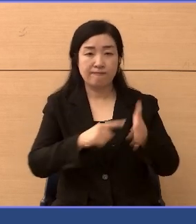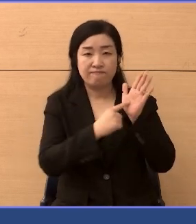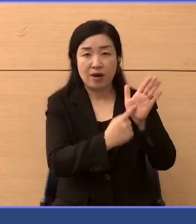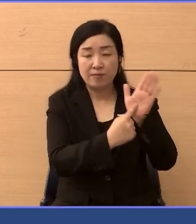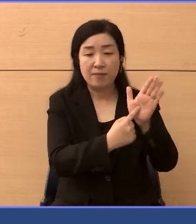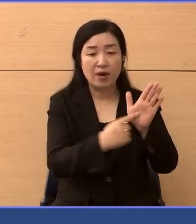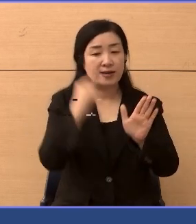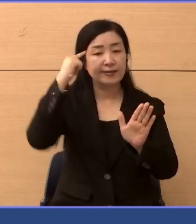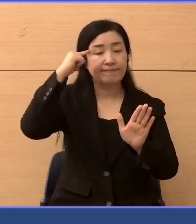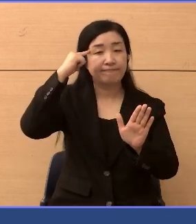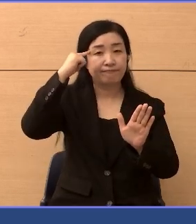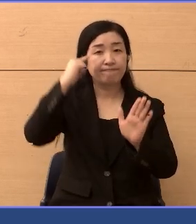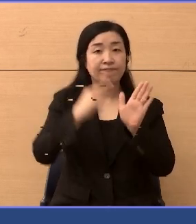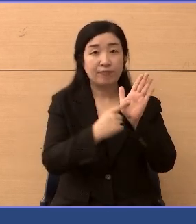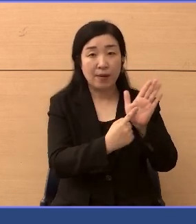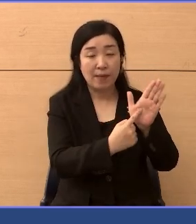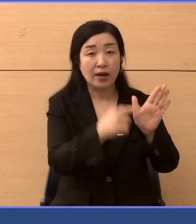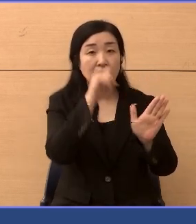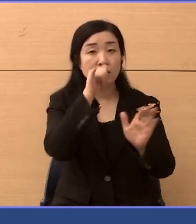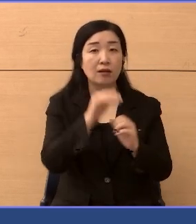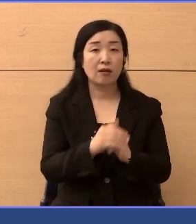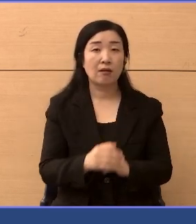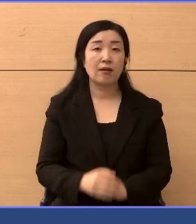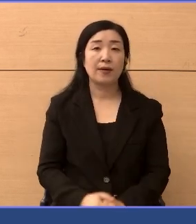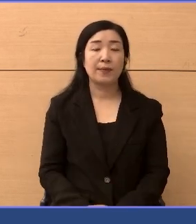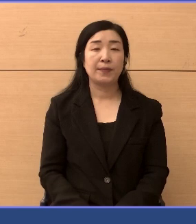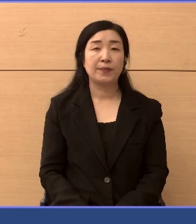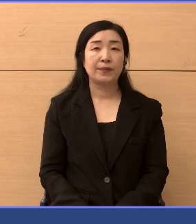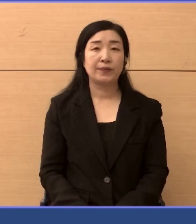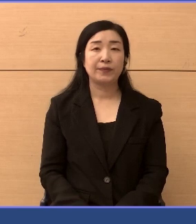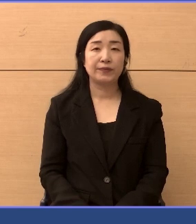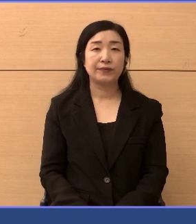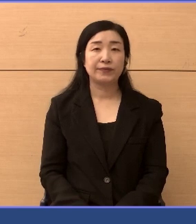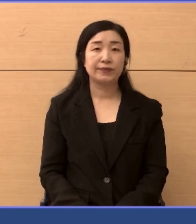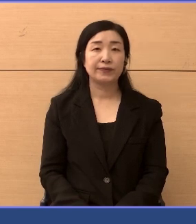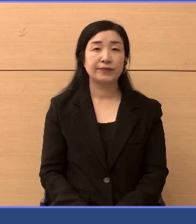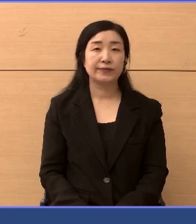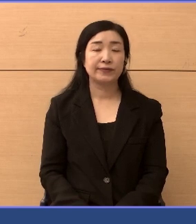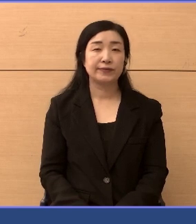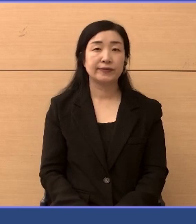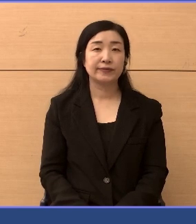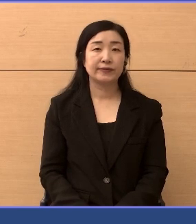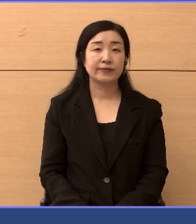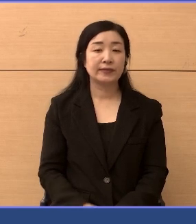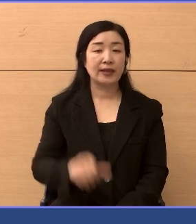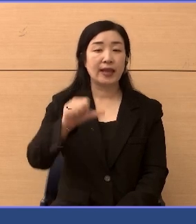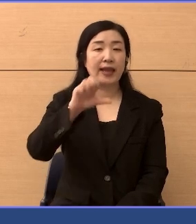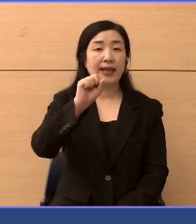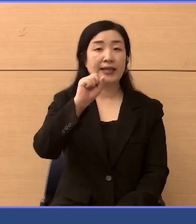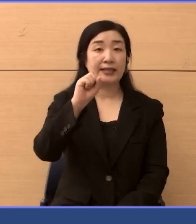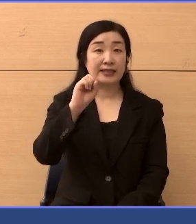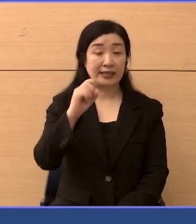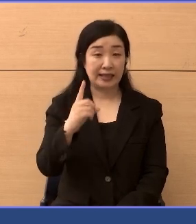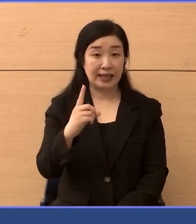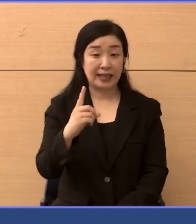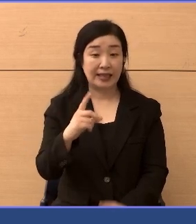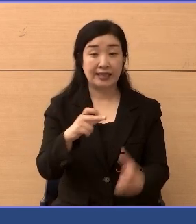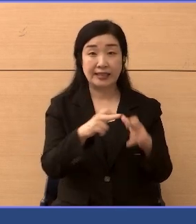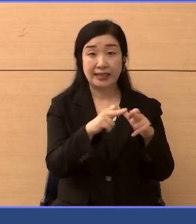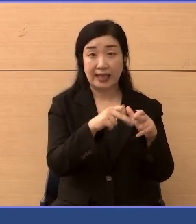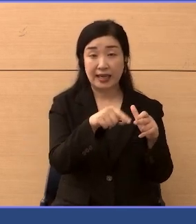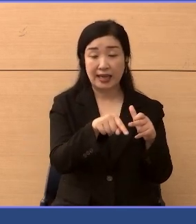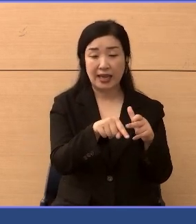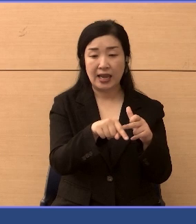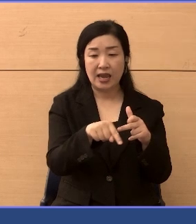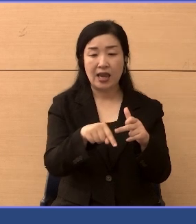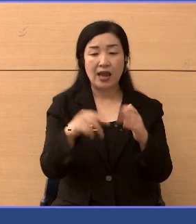생각을 and 하고 encouraging the 있습니다. development 여기에 of 더해서 relationships outside of the home. 이 ASD 환자들에게 있어